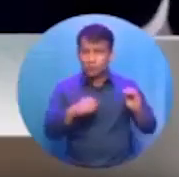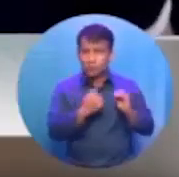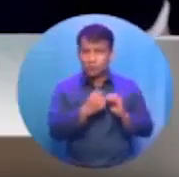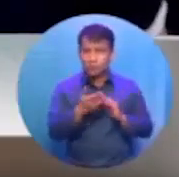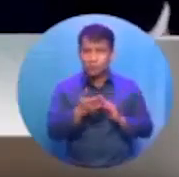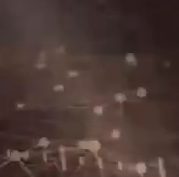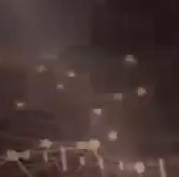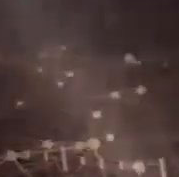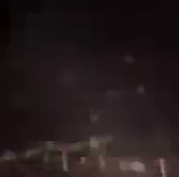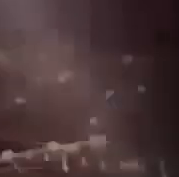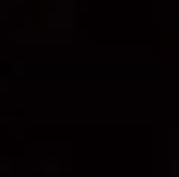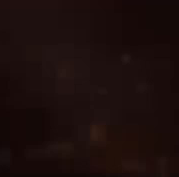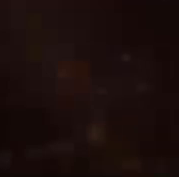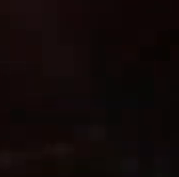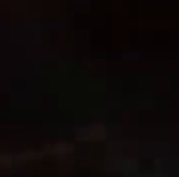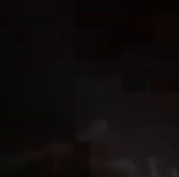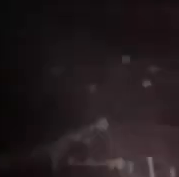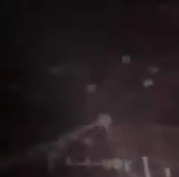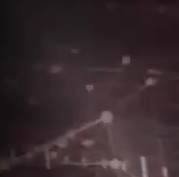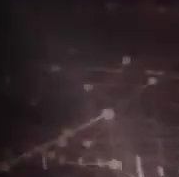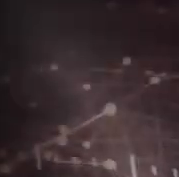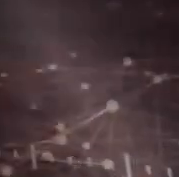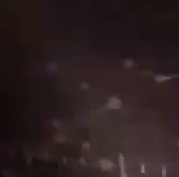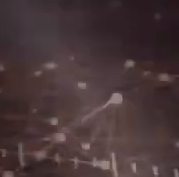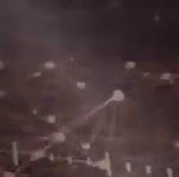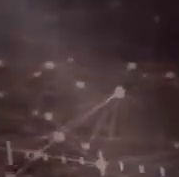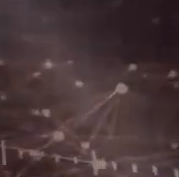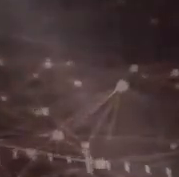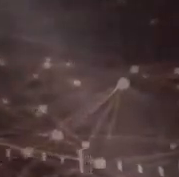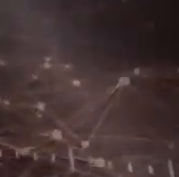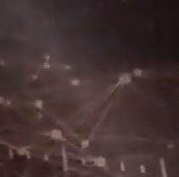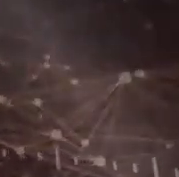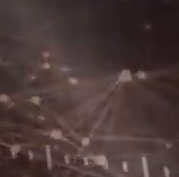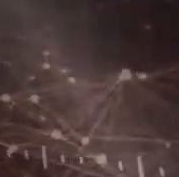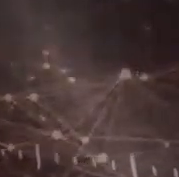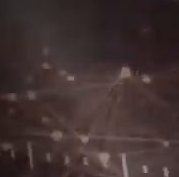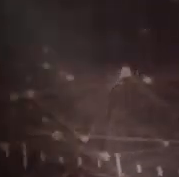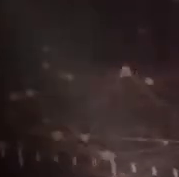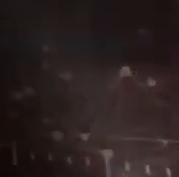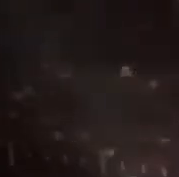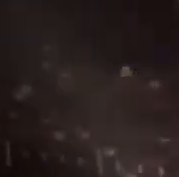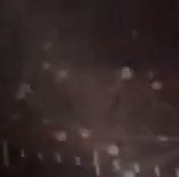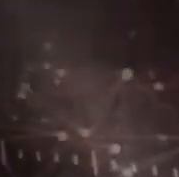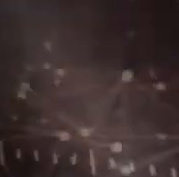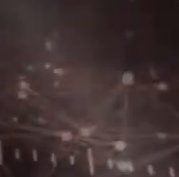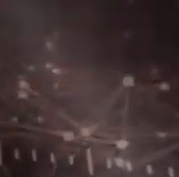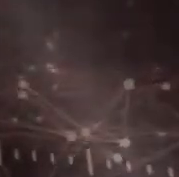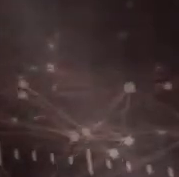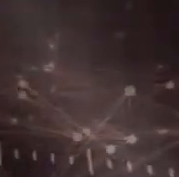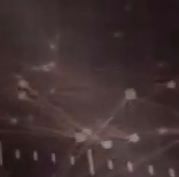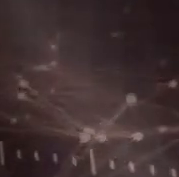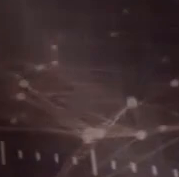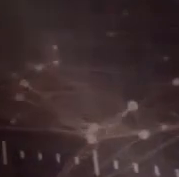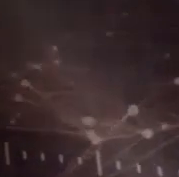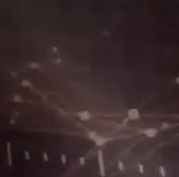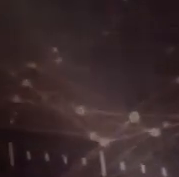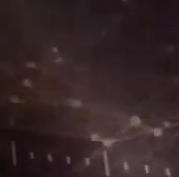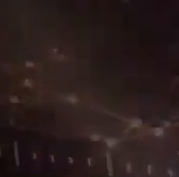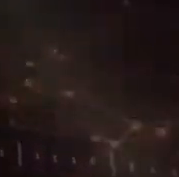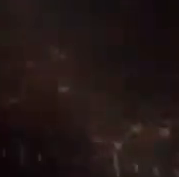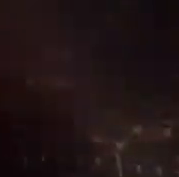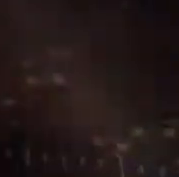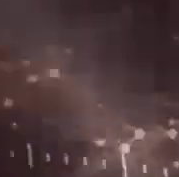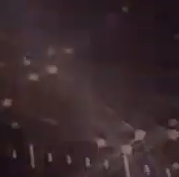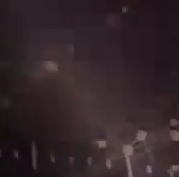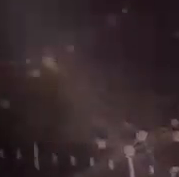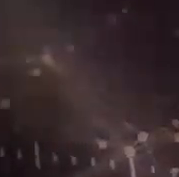na-inquest? July, po, sir? 21 po. July 21. Okay. Ang tagal, sir. July 21. Kailan kayo nakatanggap